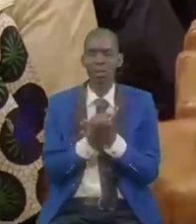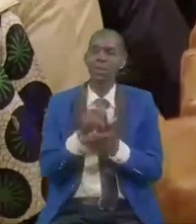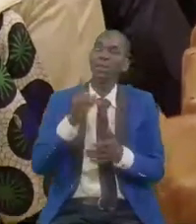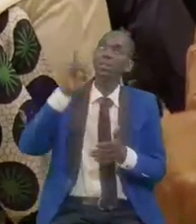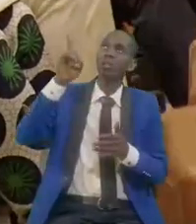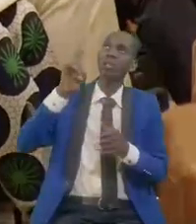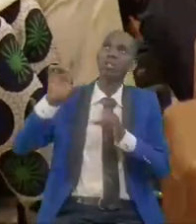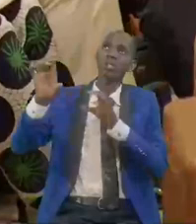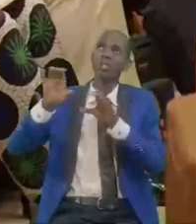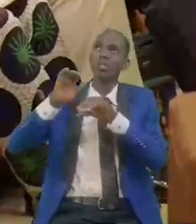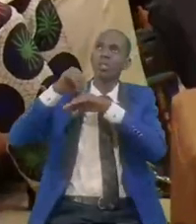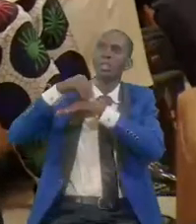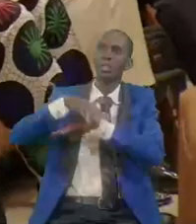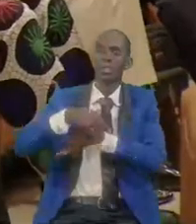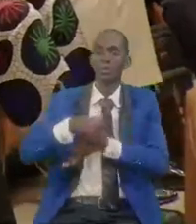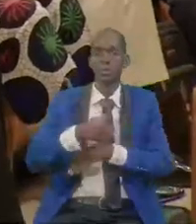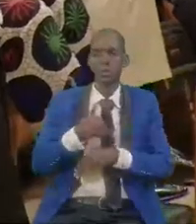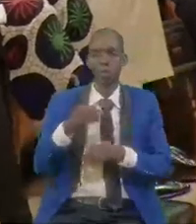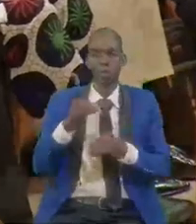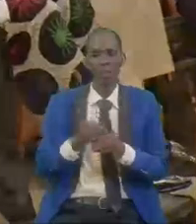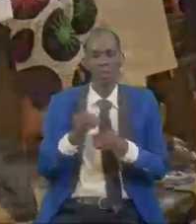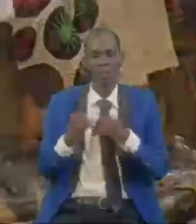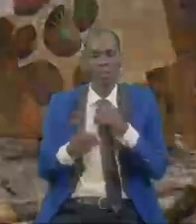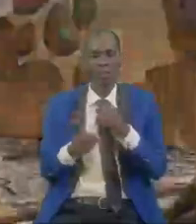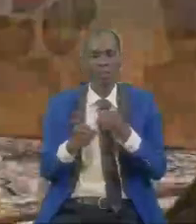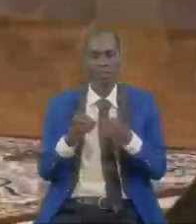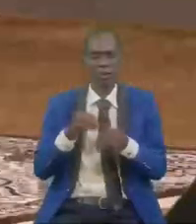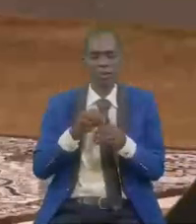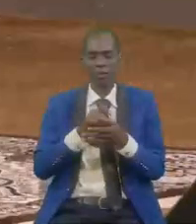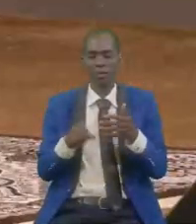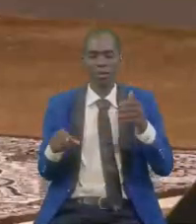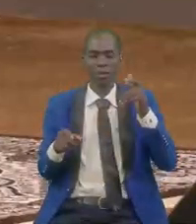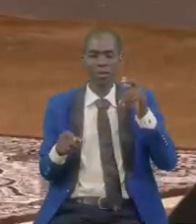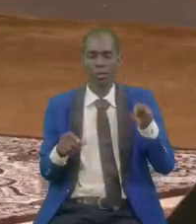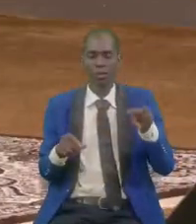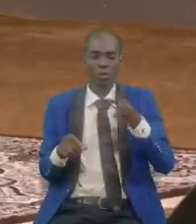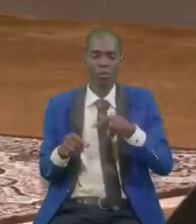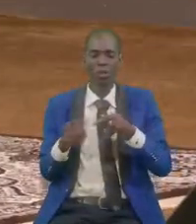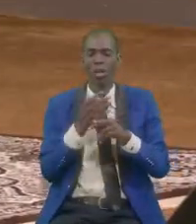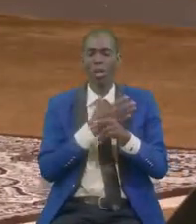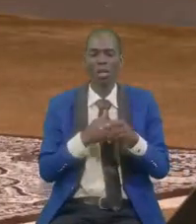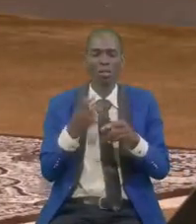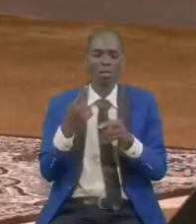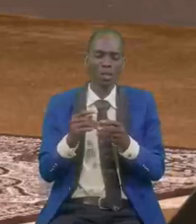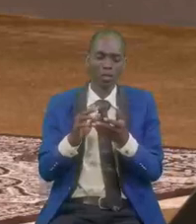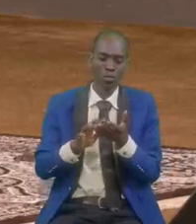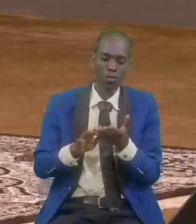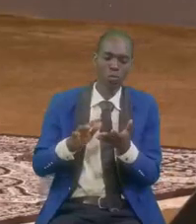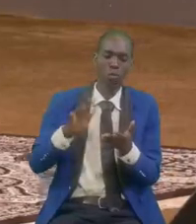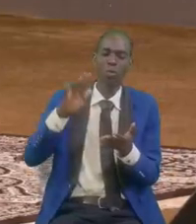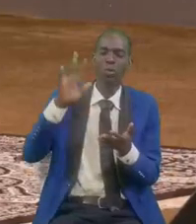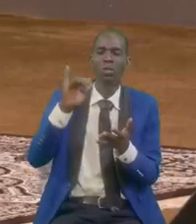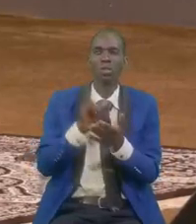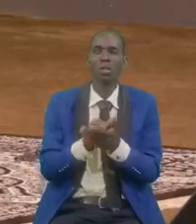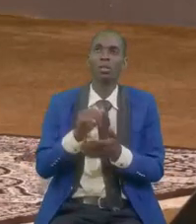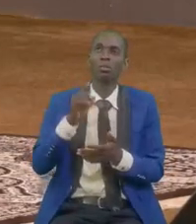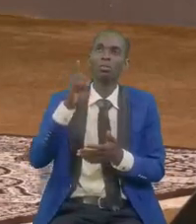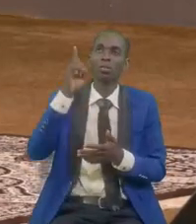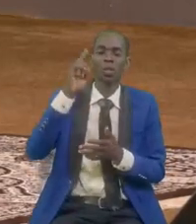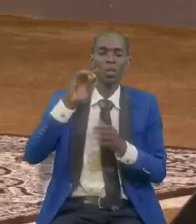m'as envoyé. Le verset 22. Je leur ai donné la gloire que tu